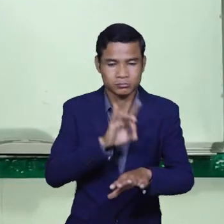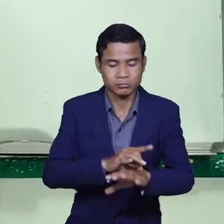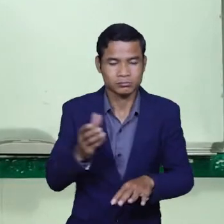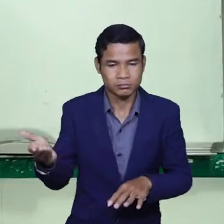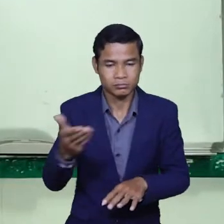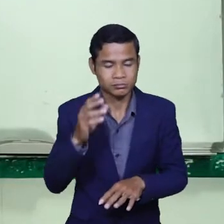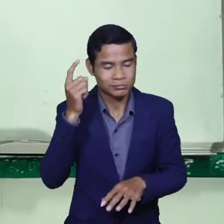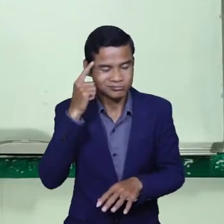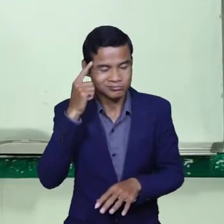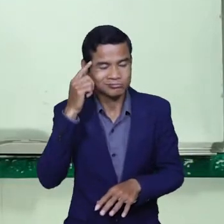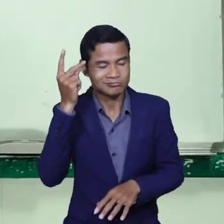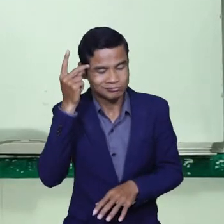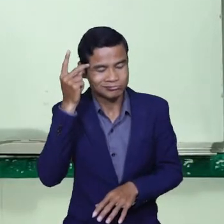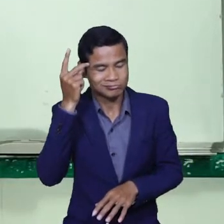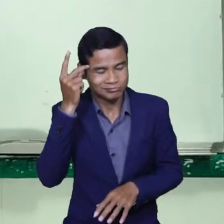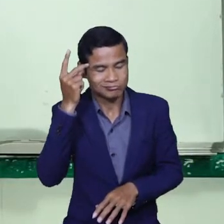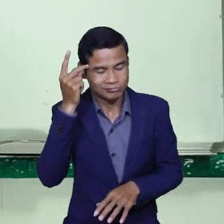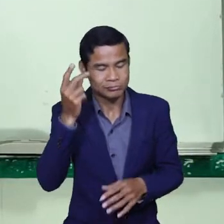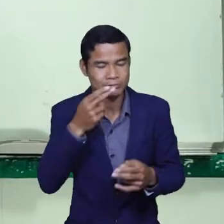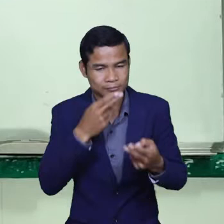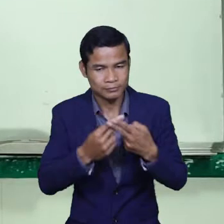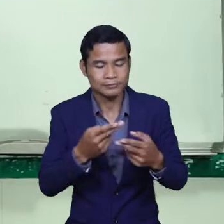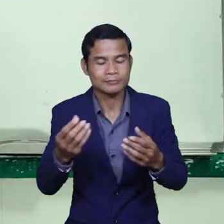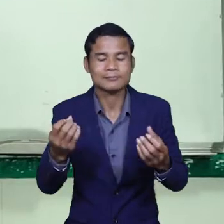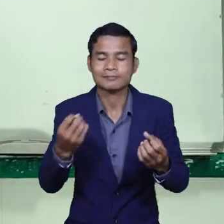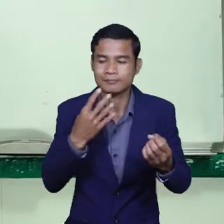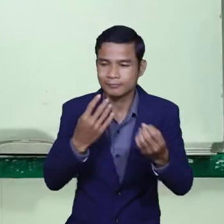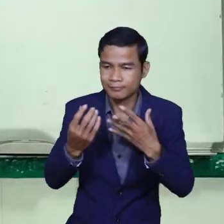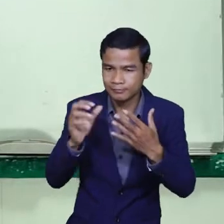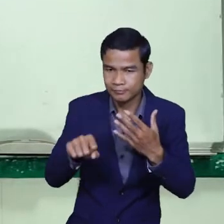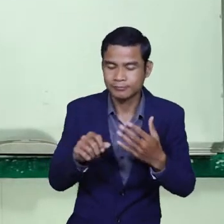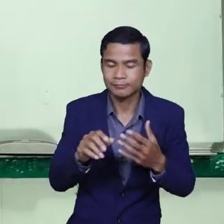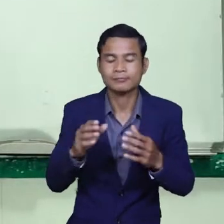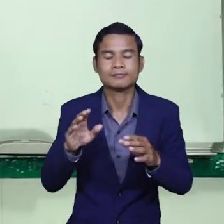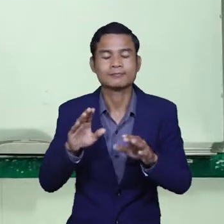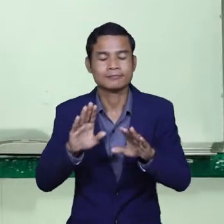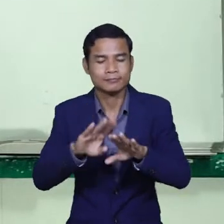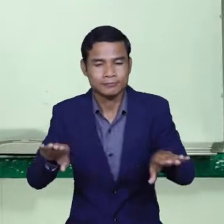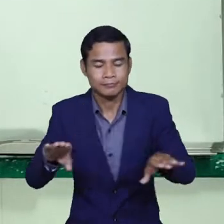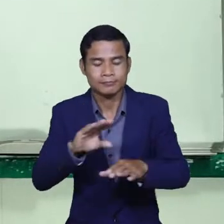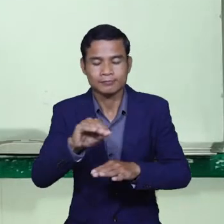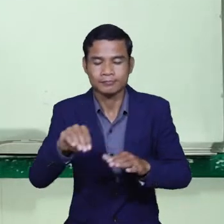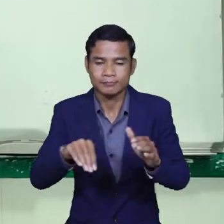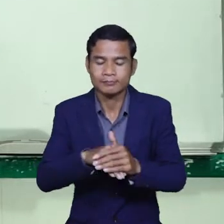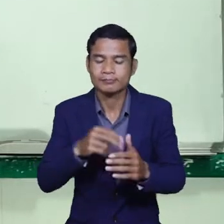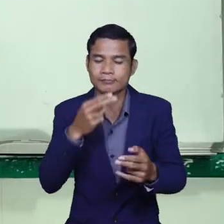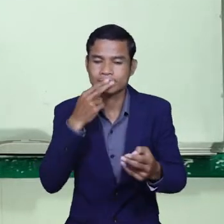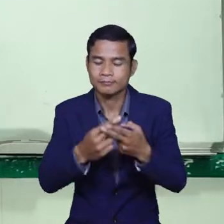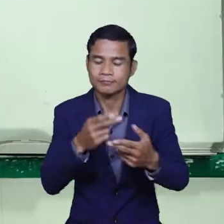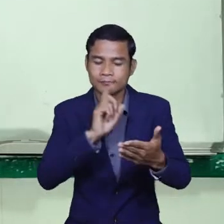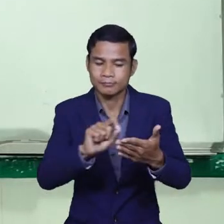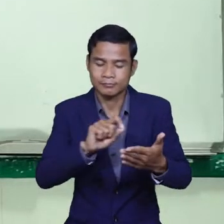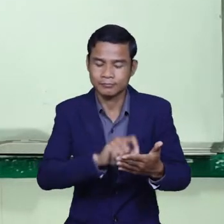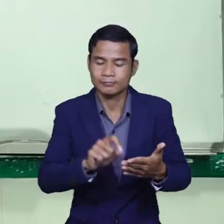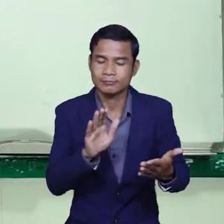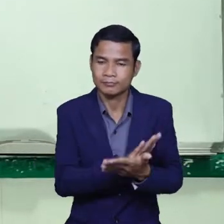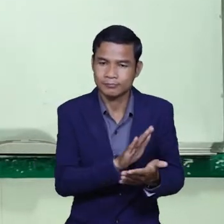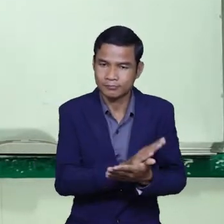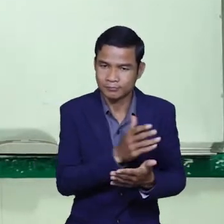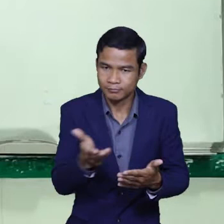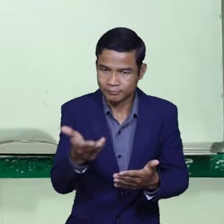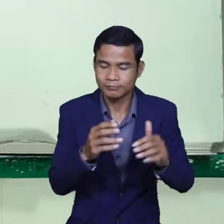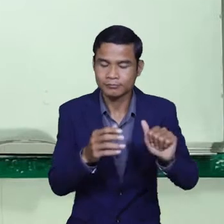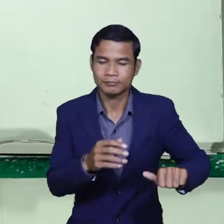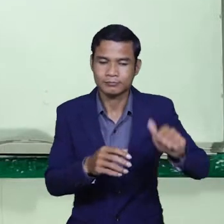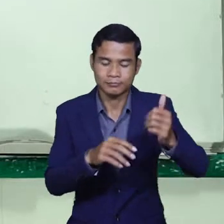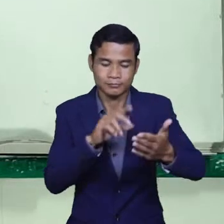ម្បីឲ្យកូនកូនទាំងអស់គ្នាចាគិតរកចម្លើយជូនអ្នកគ្រូចារកចម្លើយរបស់កូនកូនចាសូមសរសេរចូលទៅក្នុងក្តារឈ្នួនចាក្